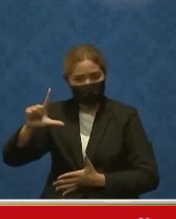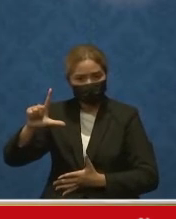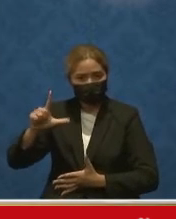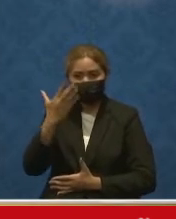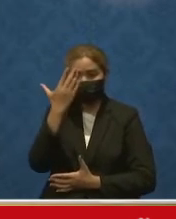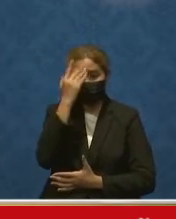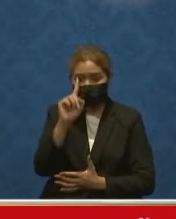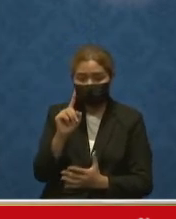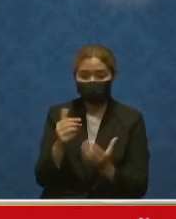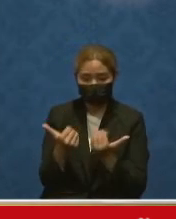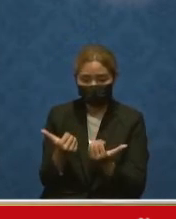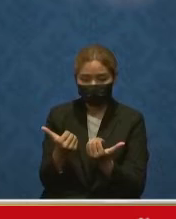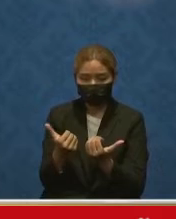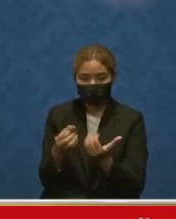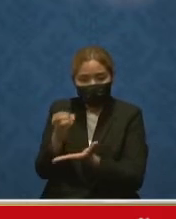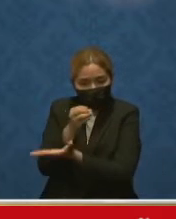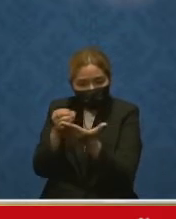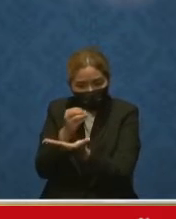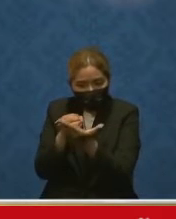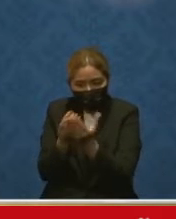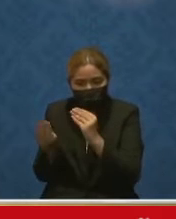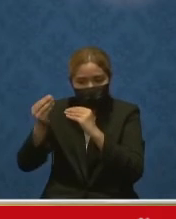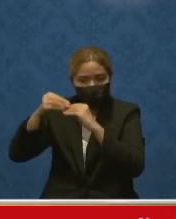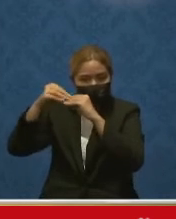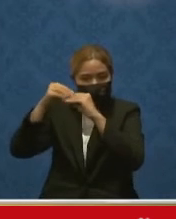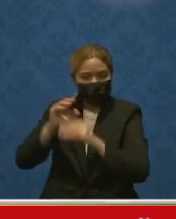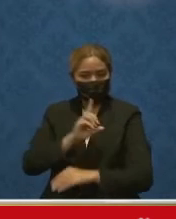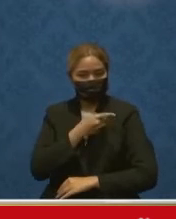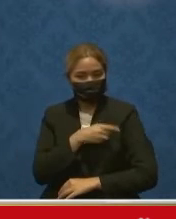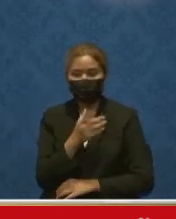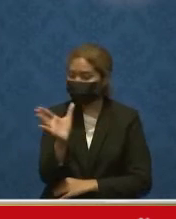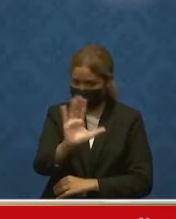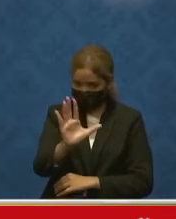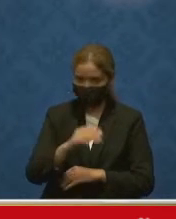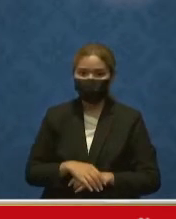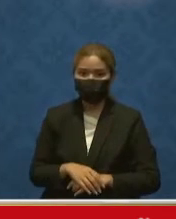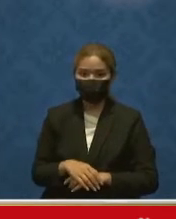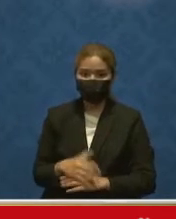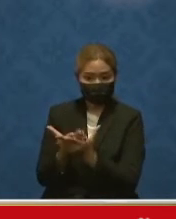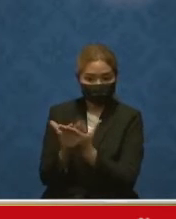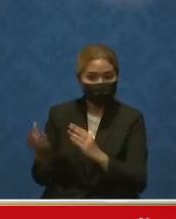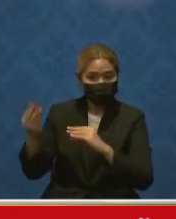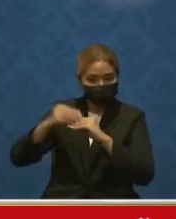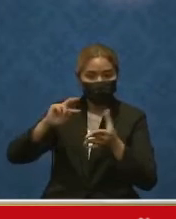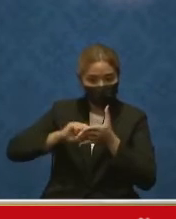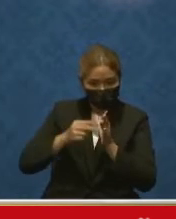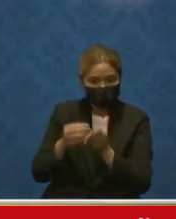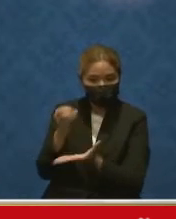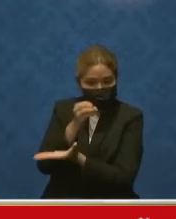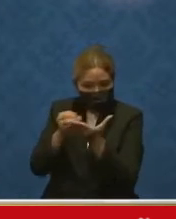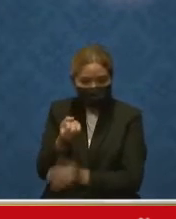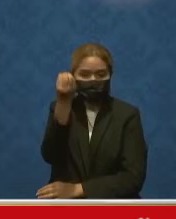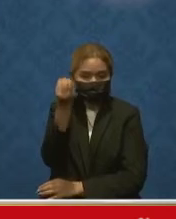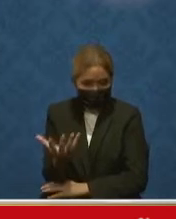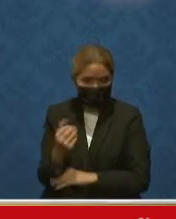มีเยอะจะดีใจนะครับผมกินได้ 3แสนล้านไม่อยากเห็นใจนะครับก็ไม่ใช่เรื่องดีใจเลยต้องไม่ให้มี